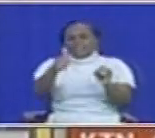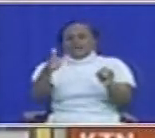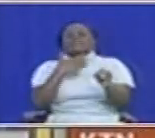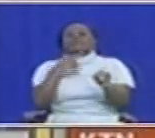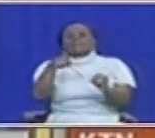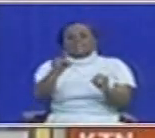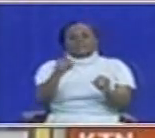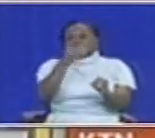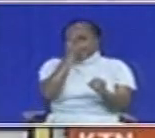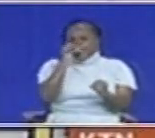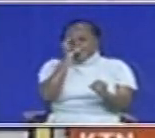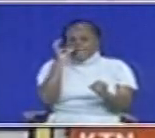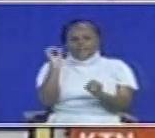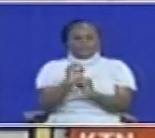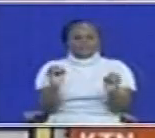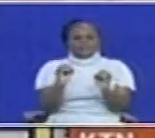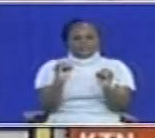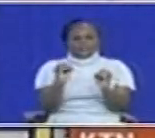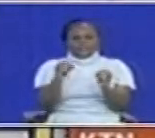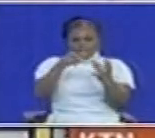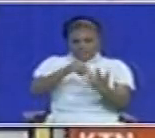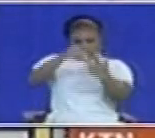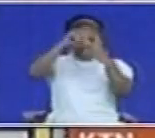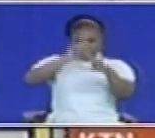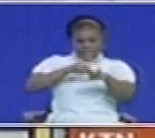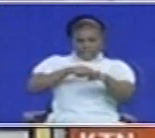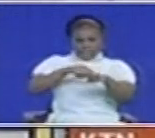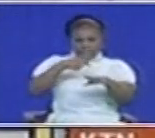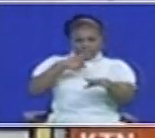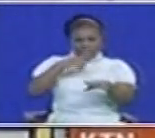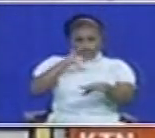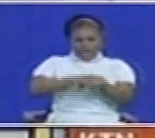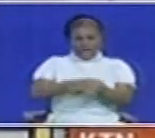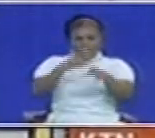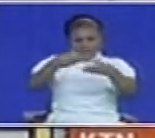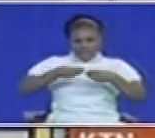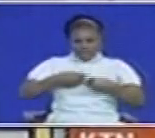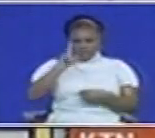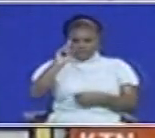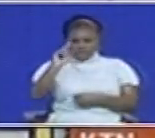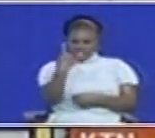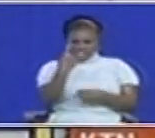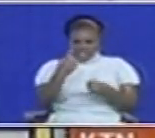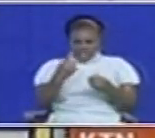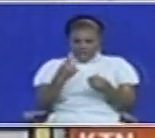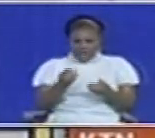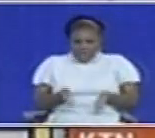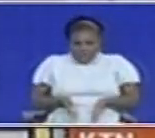kwao Mathera, Nyeri. Especially when I got my when God gave me my first child,